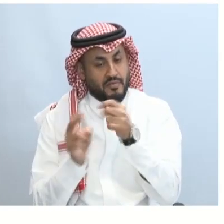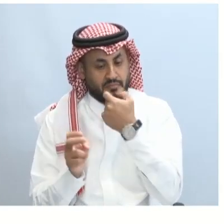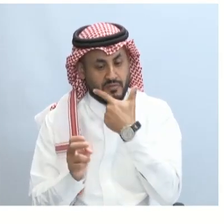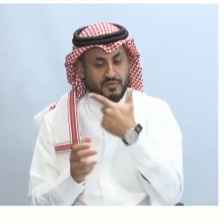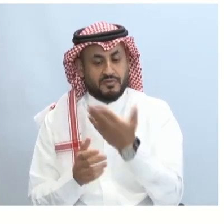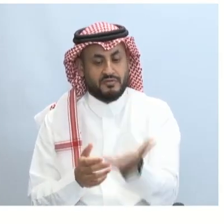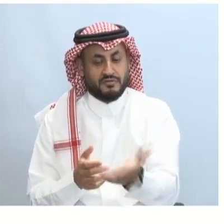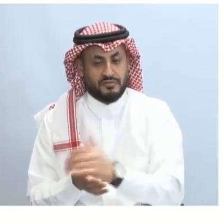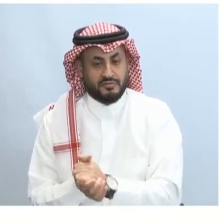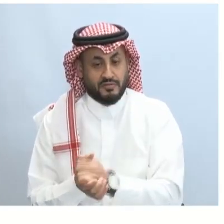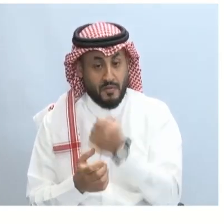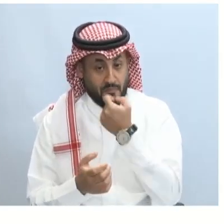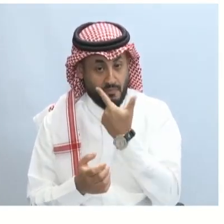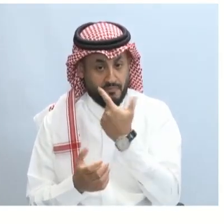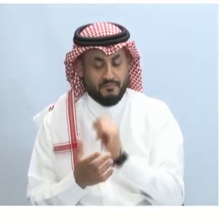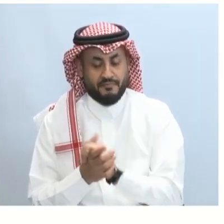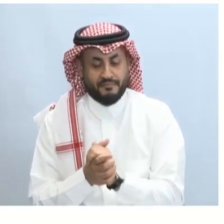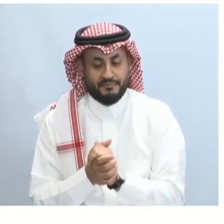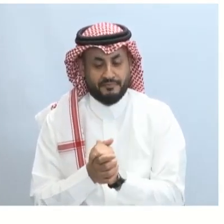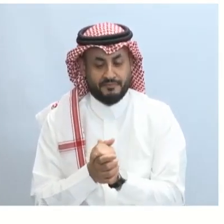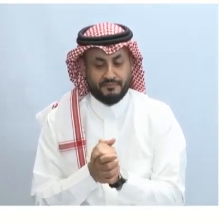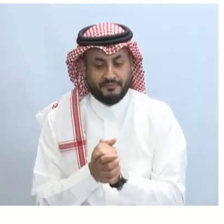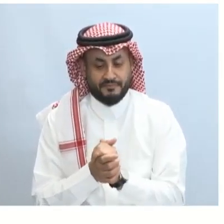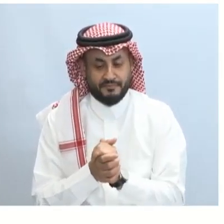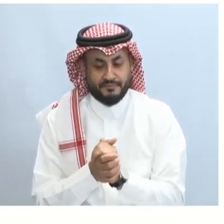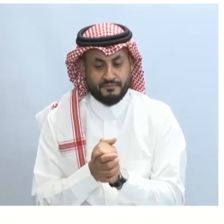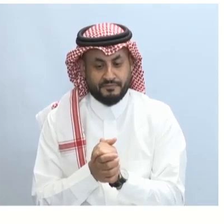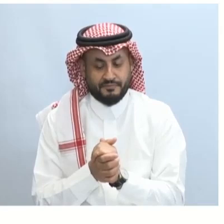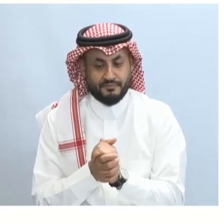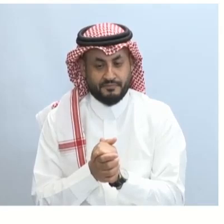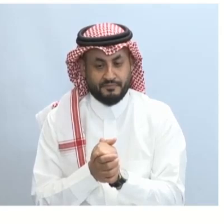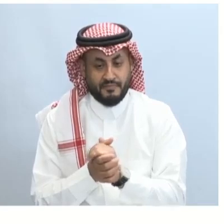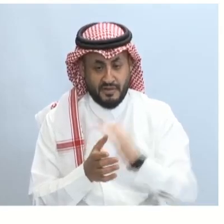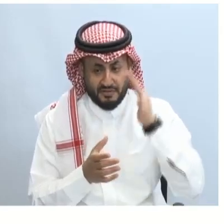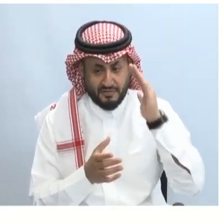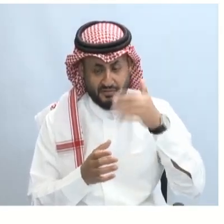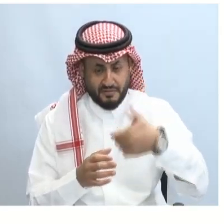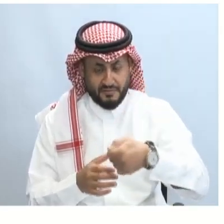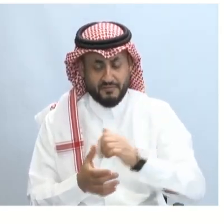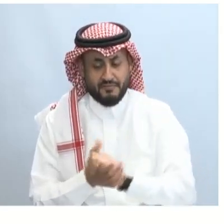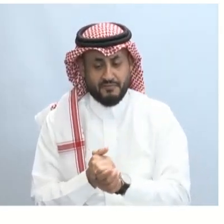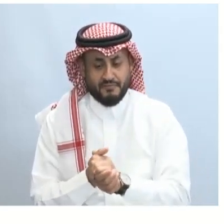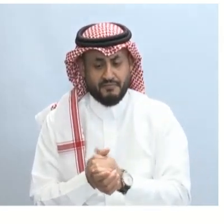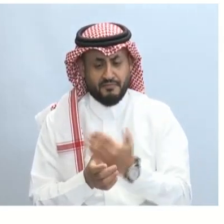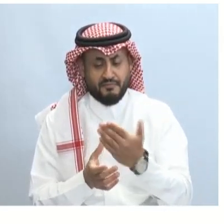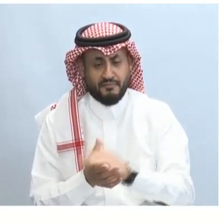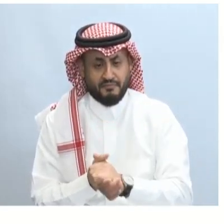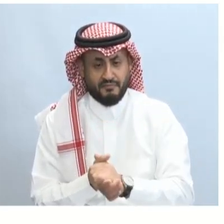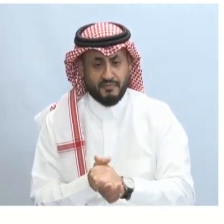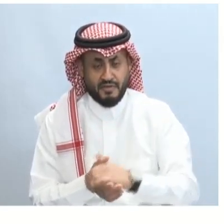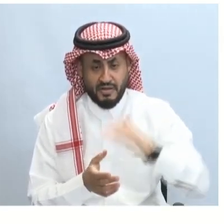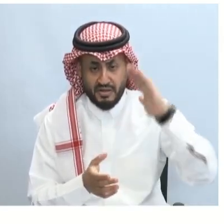ابتسموا في وجهه والقي عليه التحيه احييه